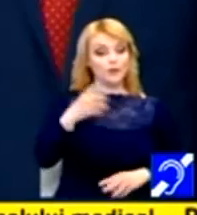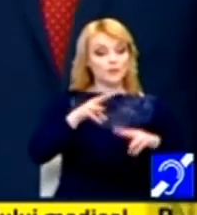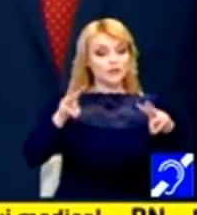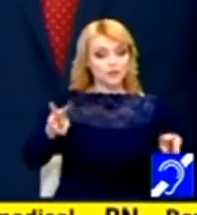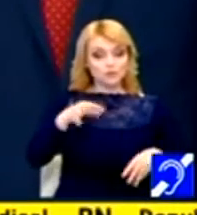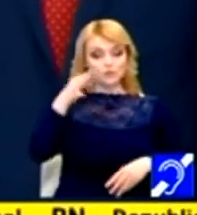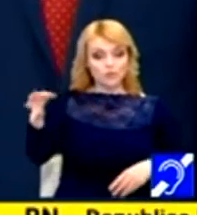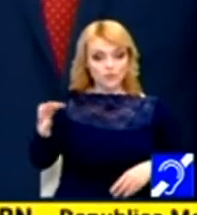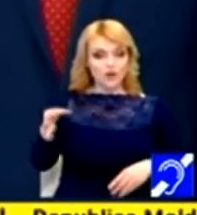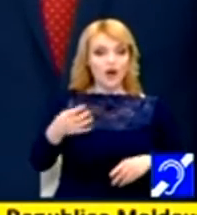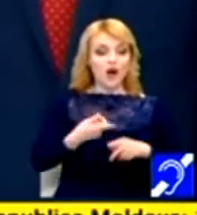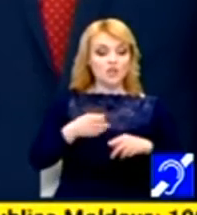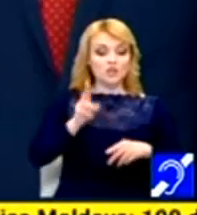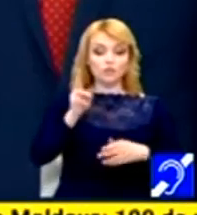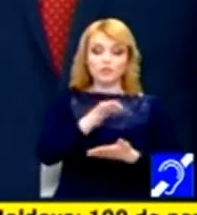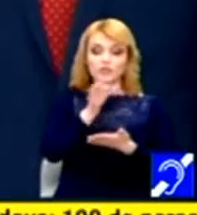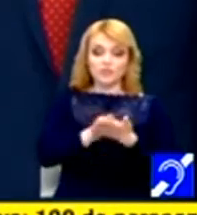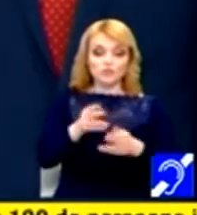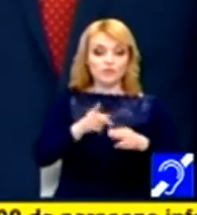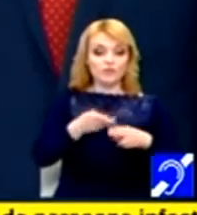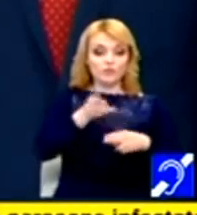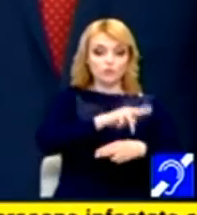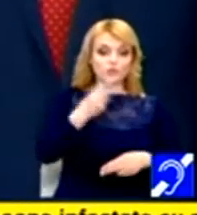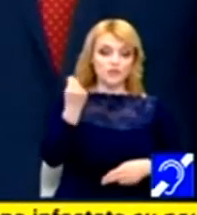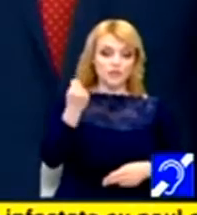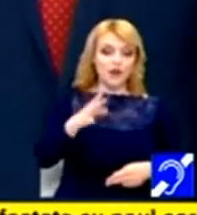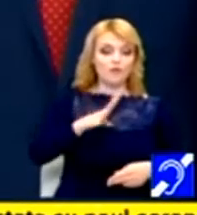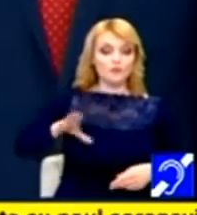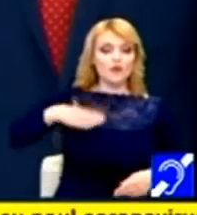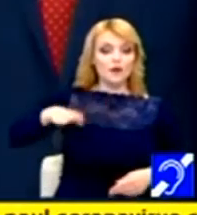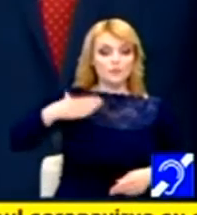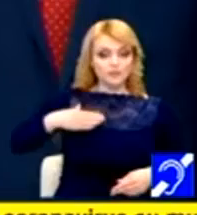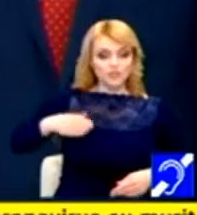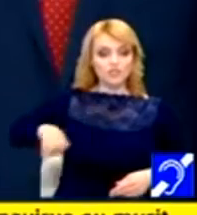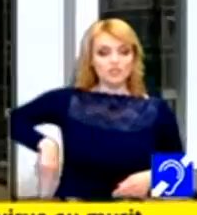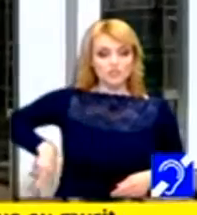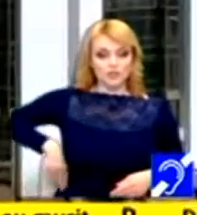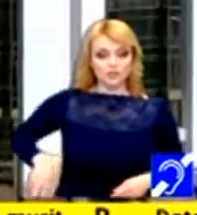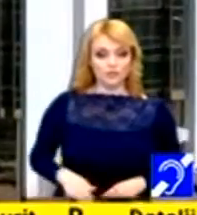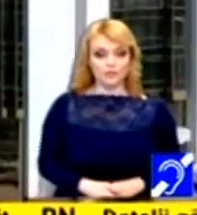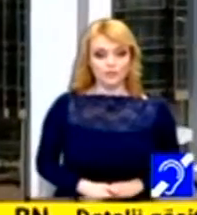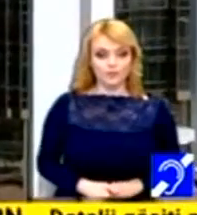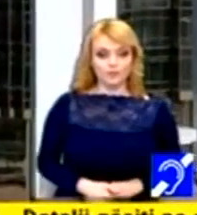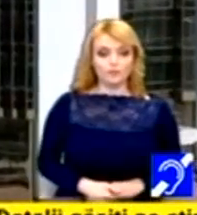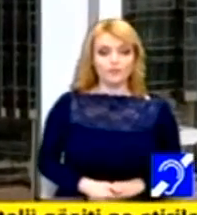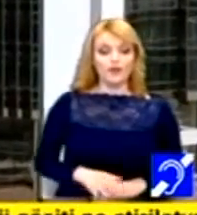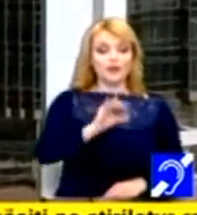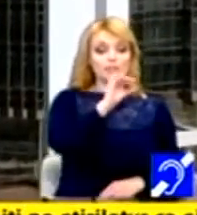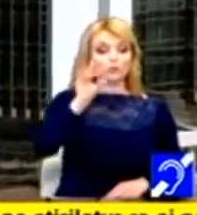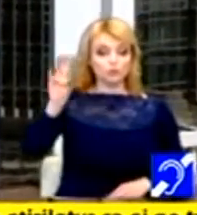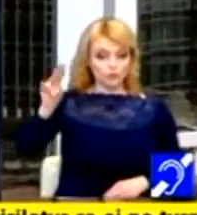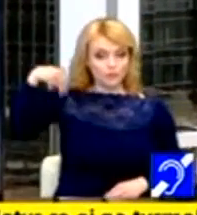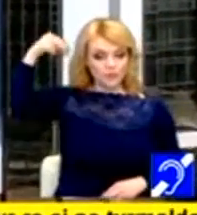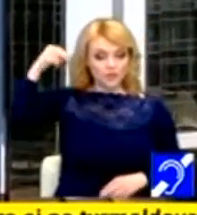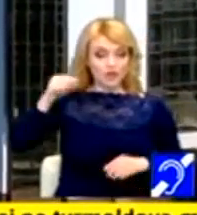de reeșalonarea datoriilor ar fi fostul director al Autorității Aeronautice Civile. Igor Dodon, în loc să